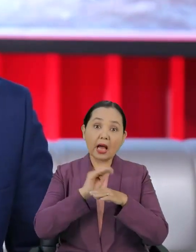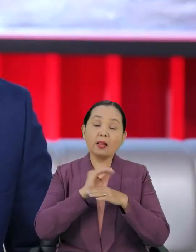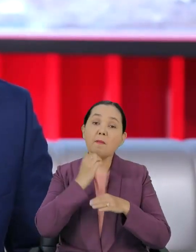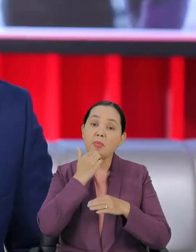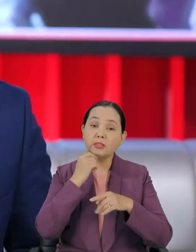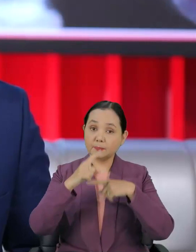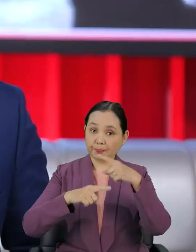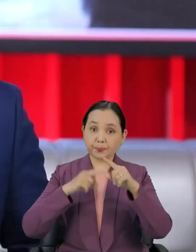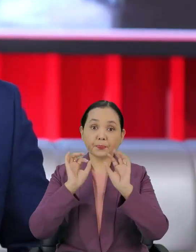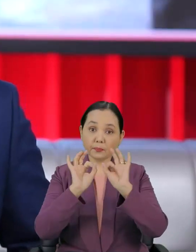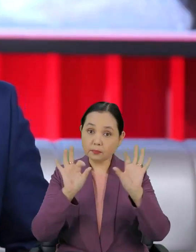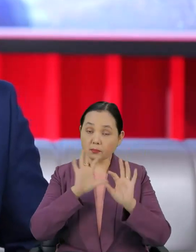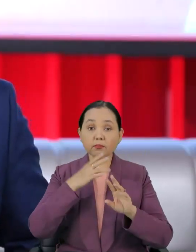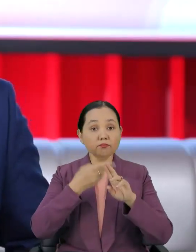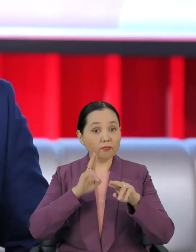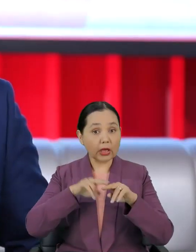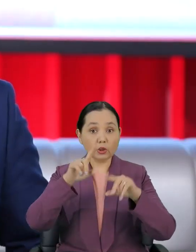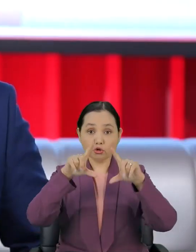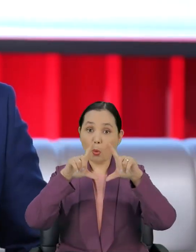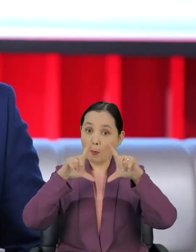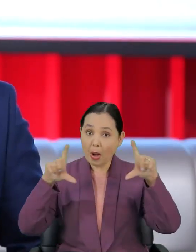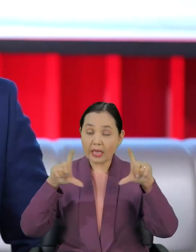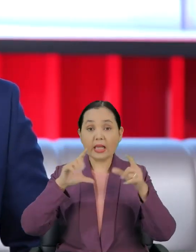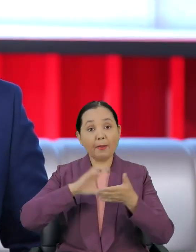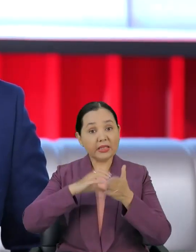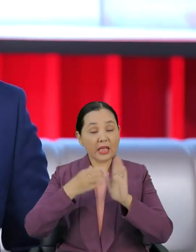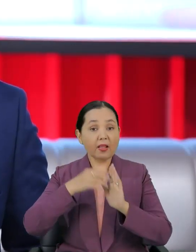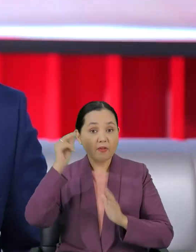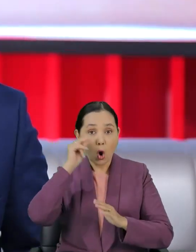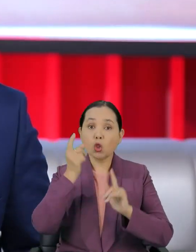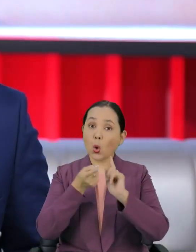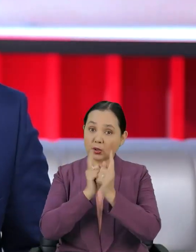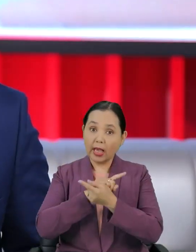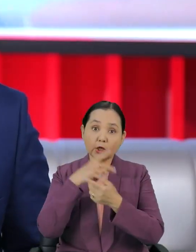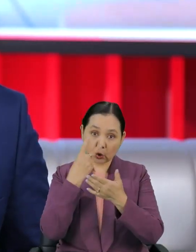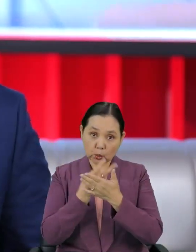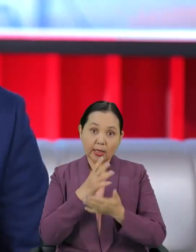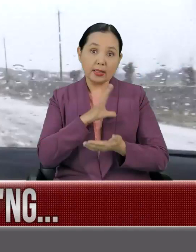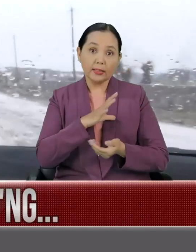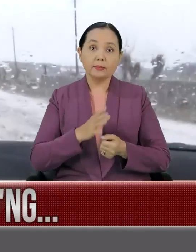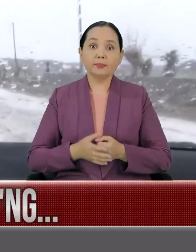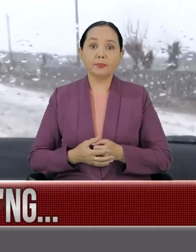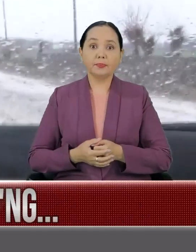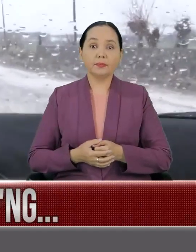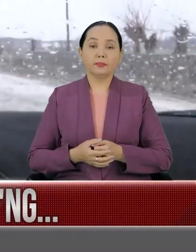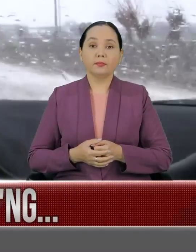orqali yoritgandi va ana shu maktab hamda sinfxonalarda o'zgarish kuzatildi.